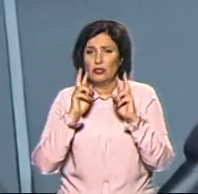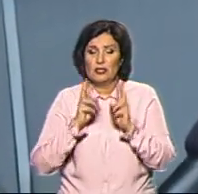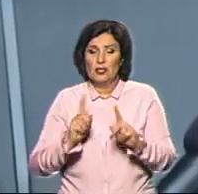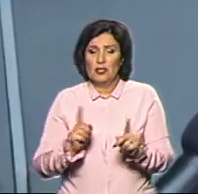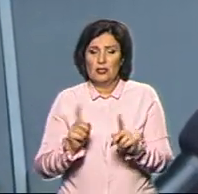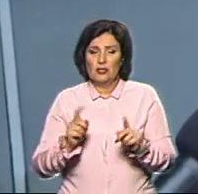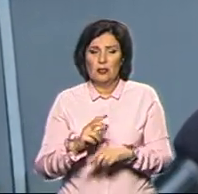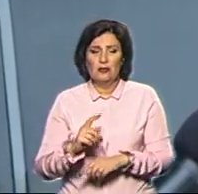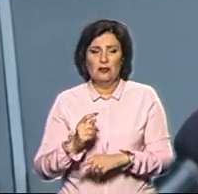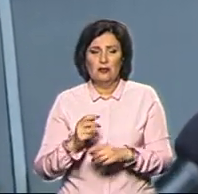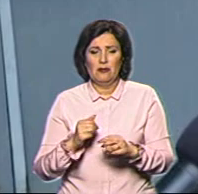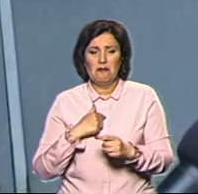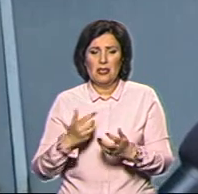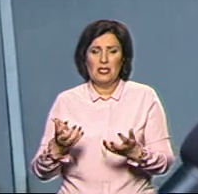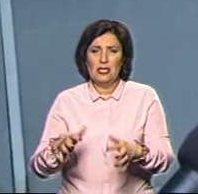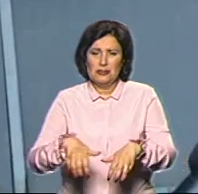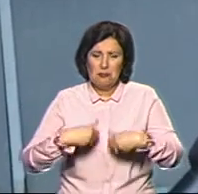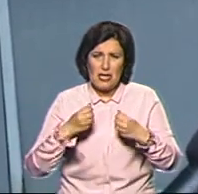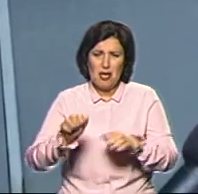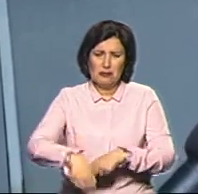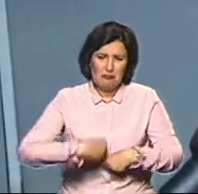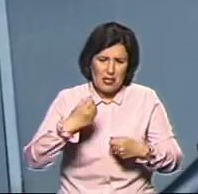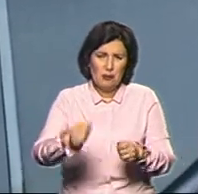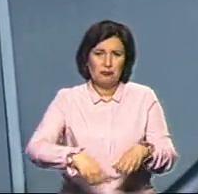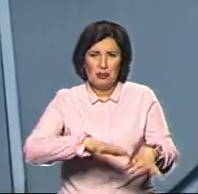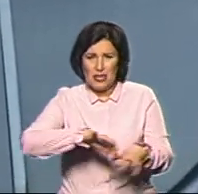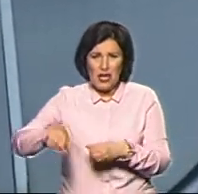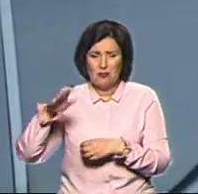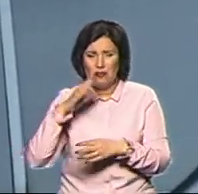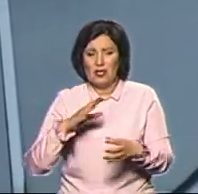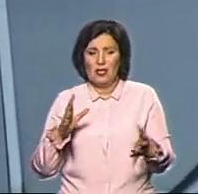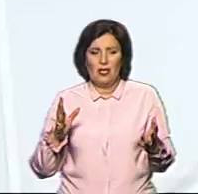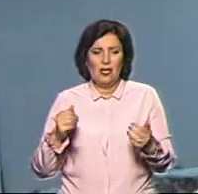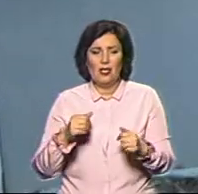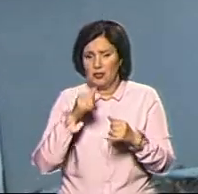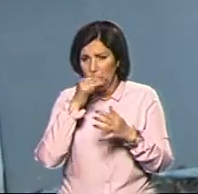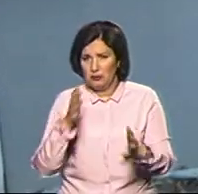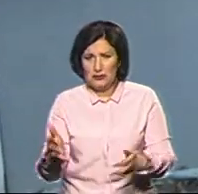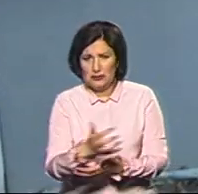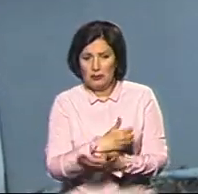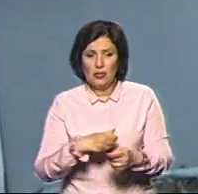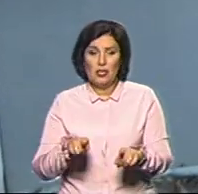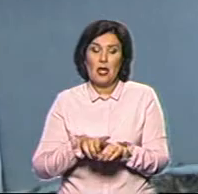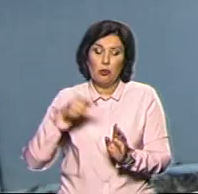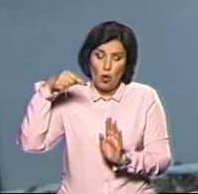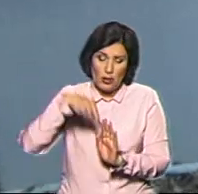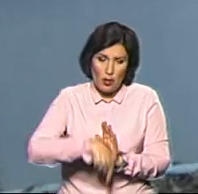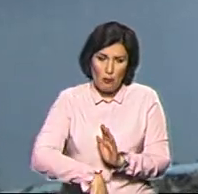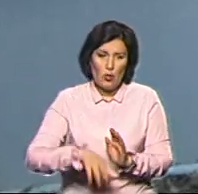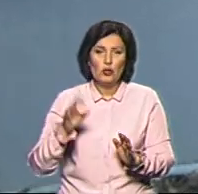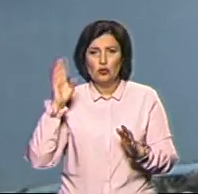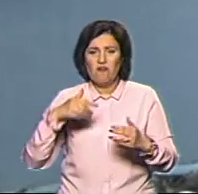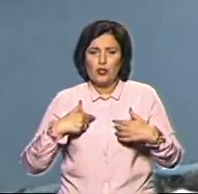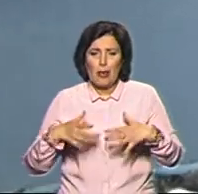що. Ми перше збираємо, від ранку збираємо і збираємо, і не годні зібрати. То так було глибоко, що мене вода